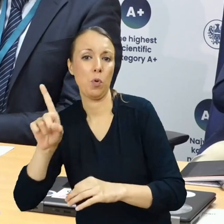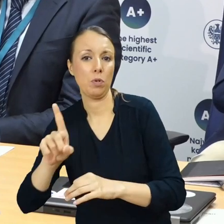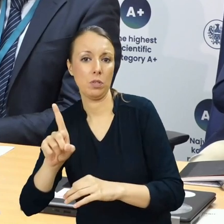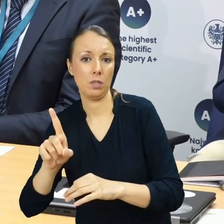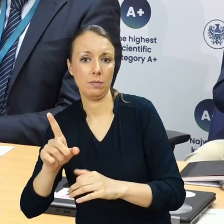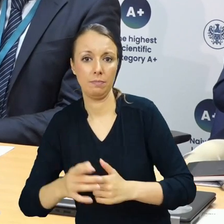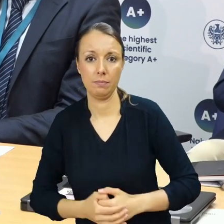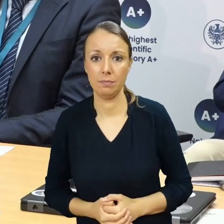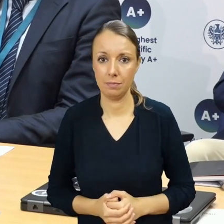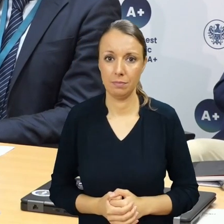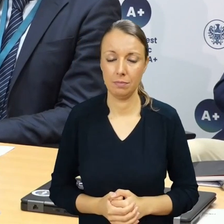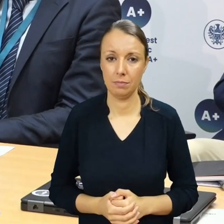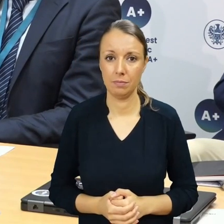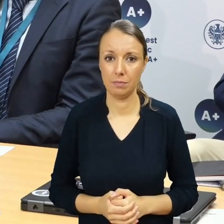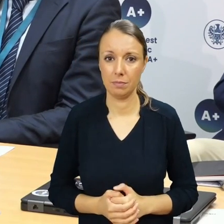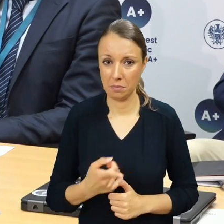Dla państwa może to się wydać